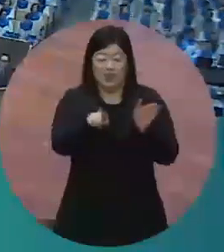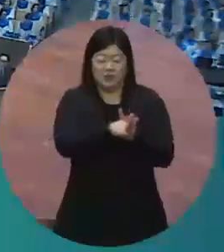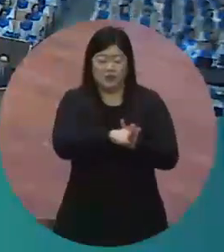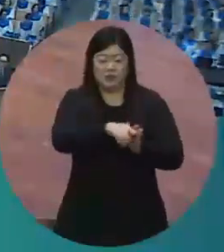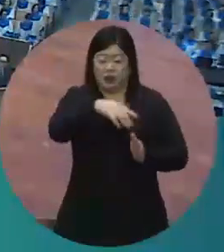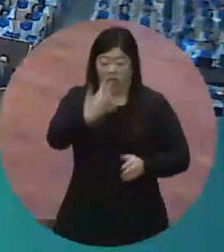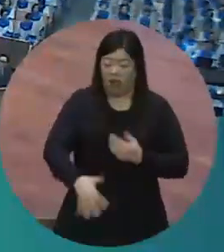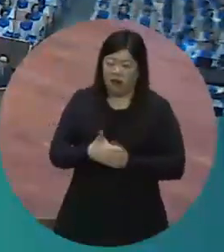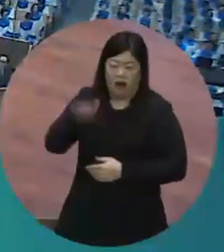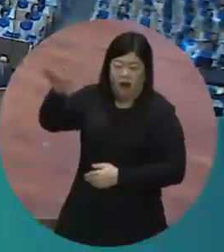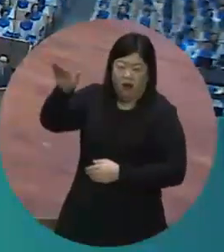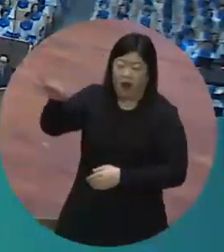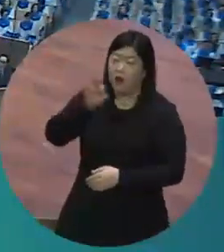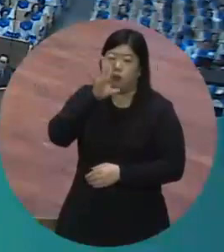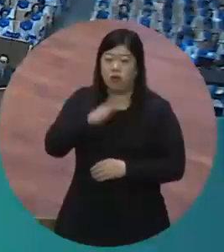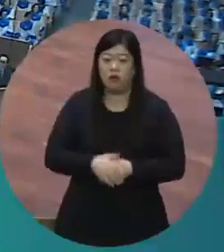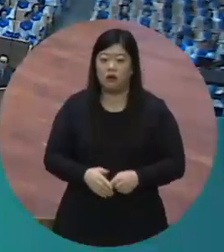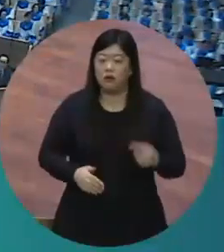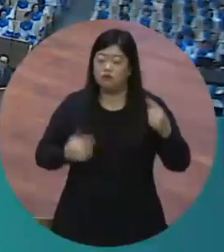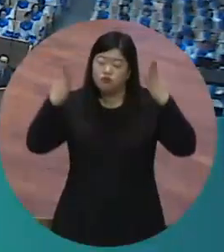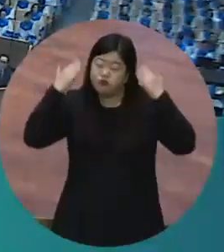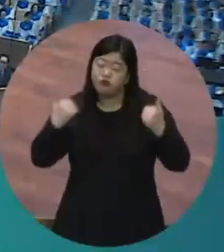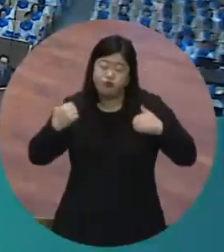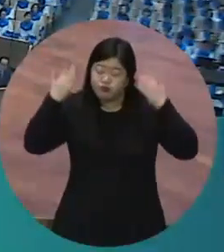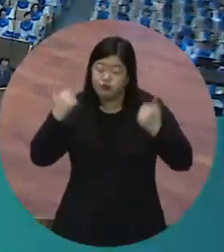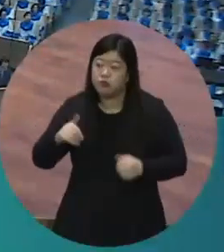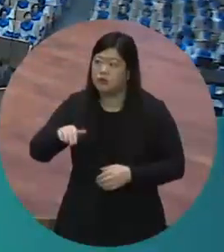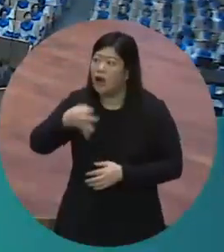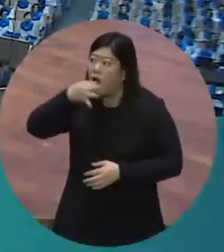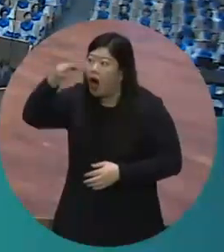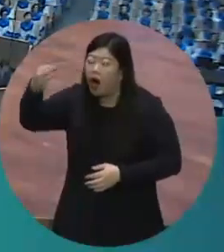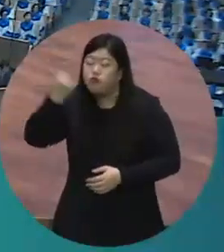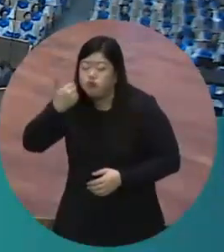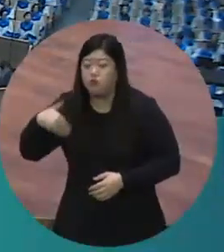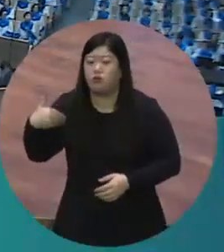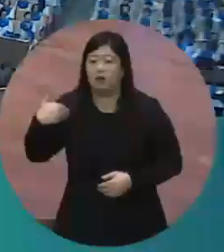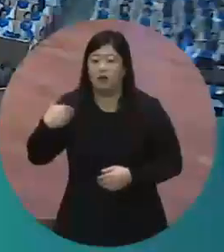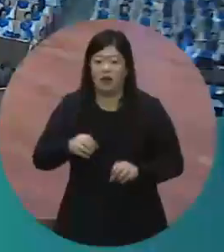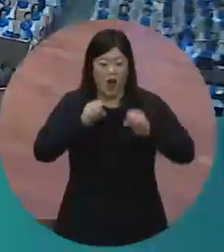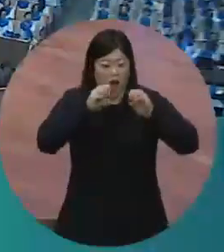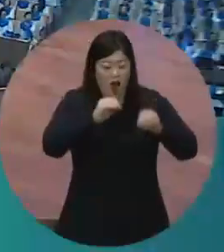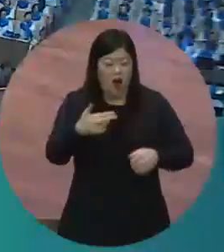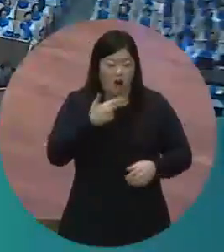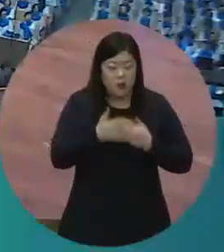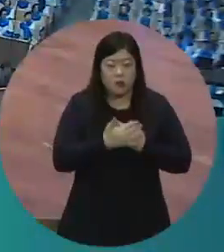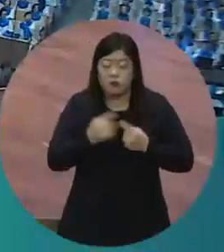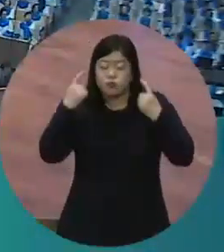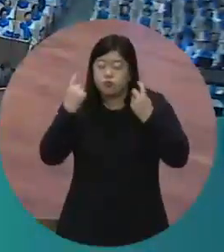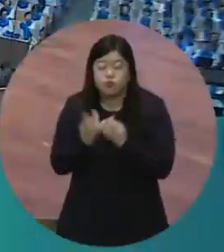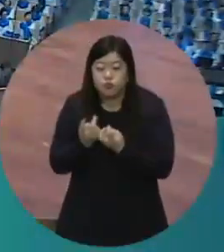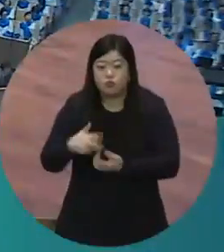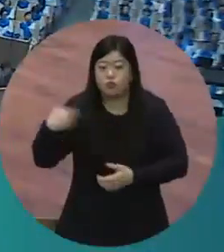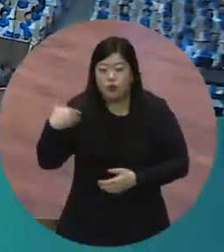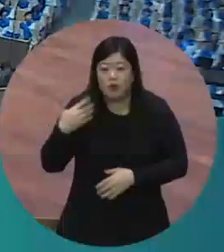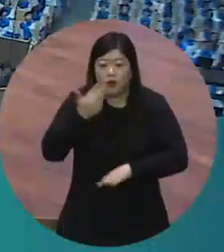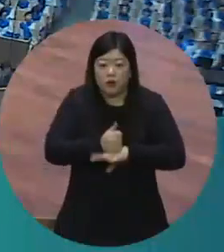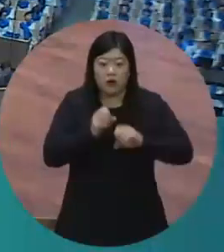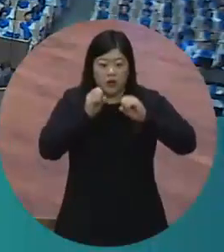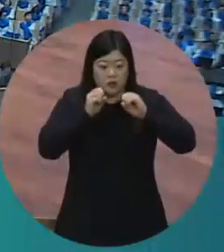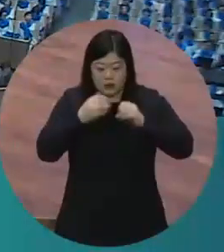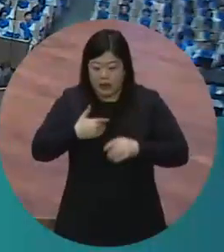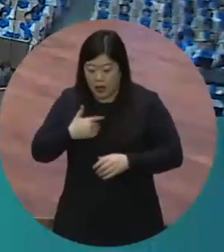부르리요? 듣지도 못한 일을 어찌 믿으리요? 전파하는 자가 없이 어찌 들으리요? 보내심을 받지 아니하였으면 어찌